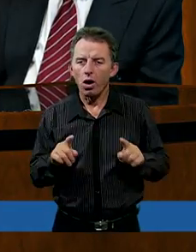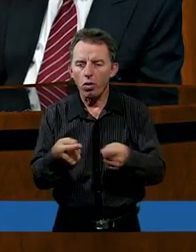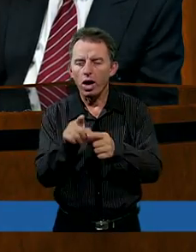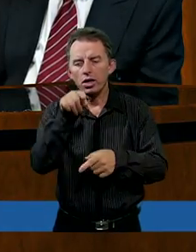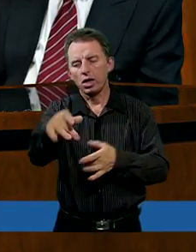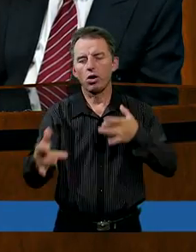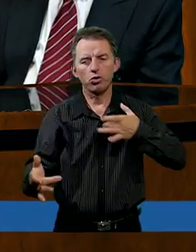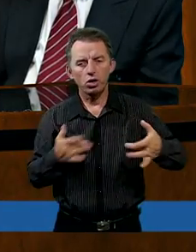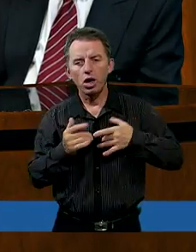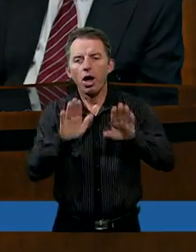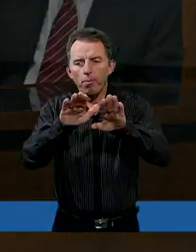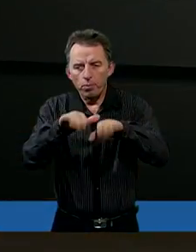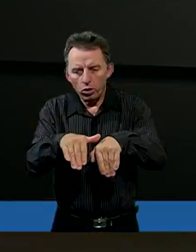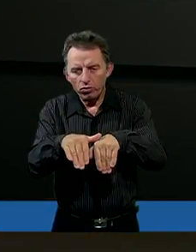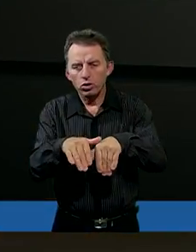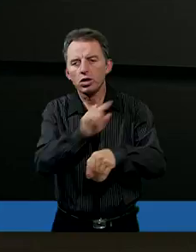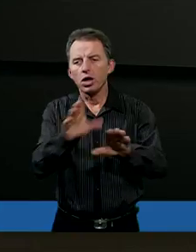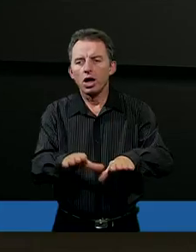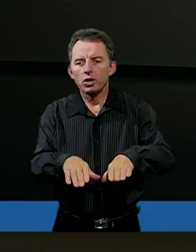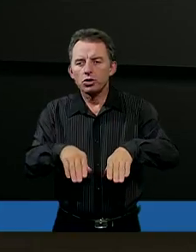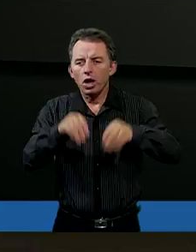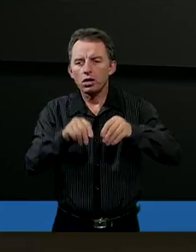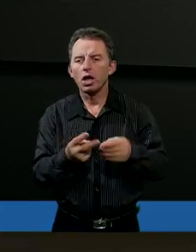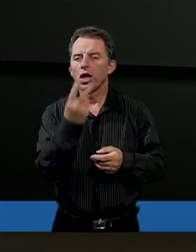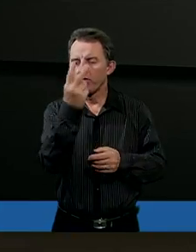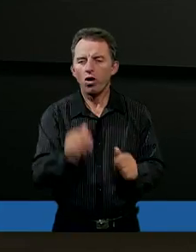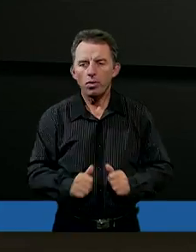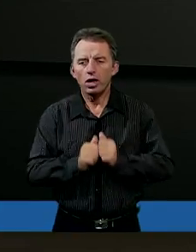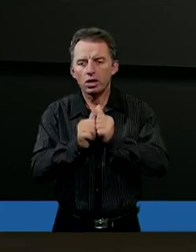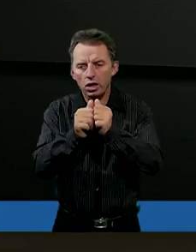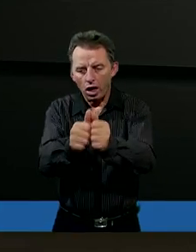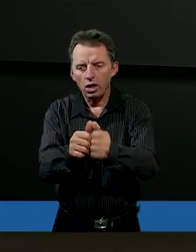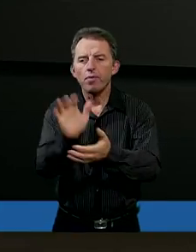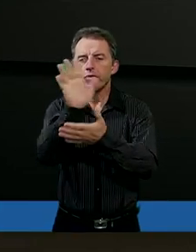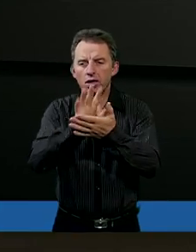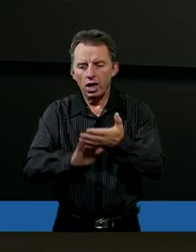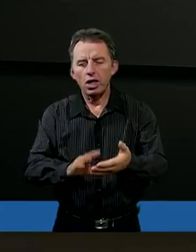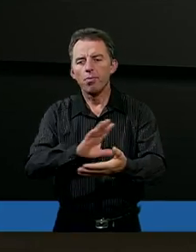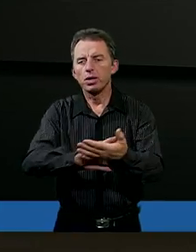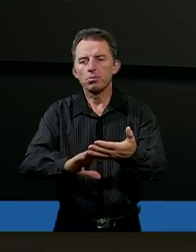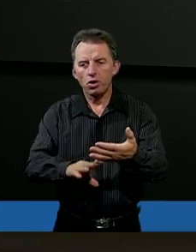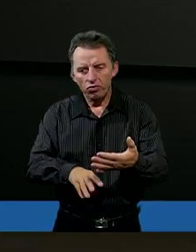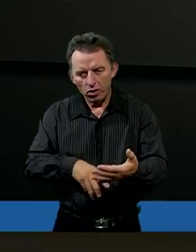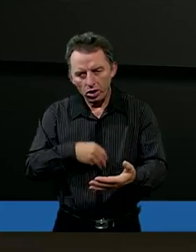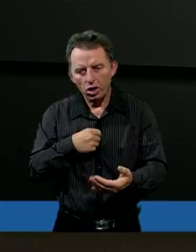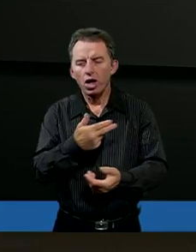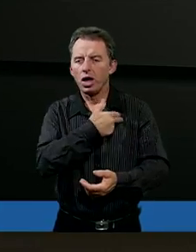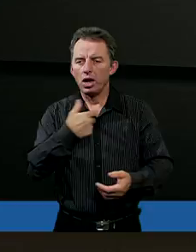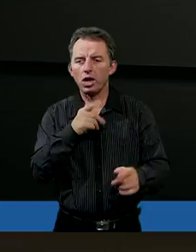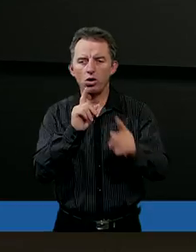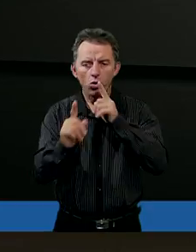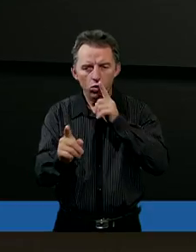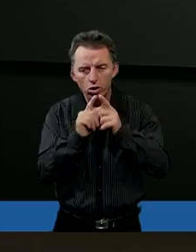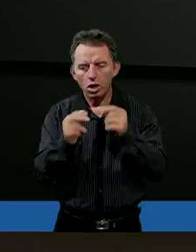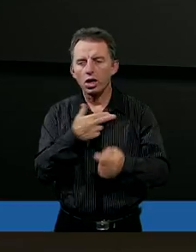cierpienia. Pozwólcie, że zacznę dwoma zdaniami, dwoma tekstami Pisma Świętego, naszą rozmowę i